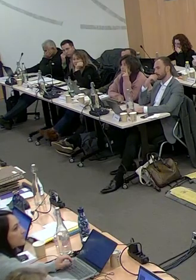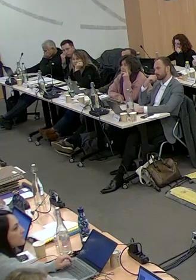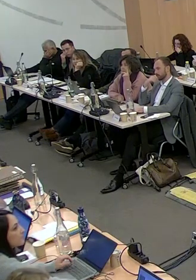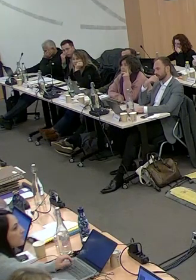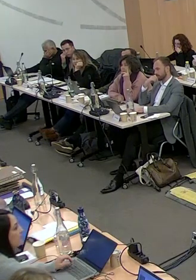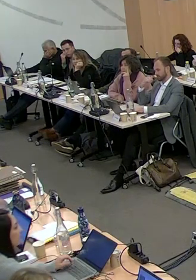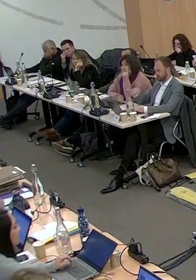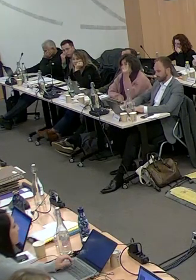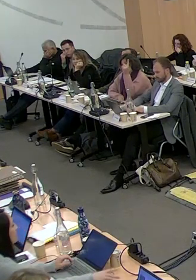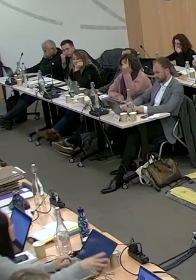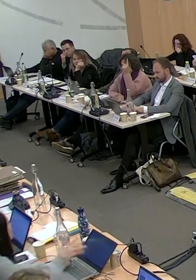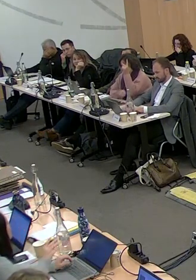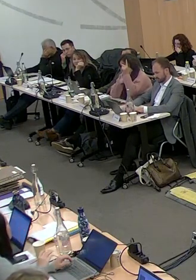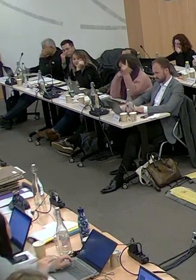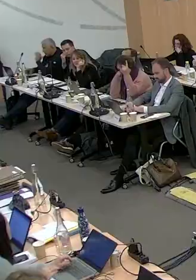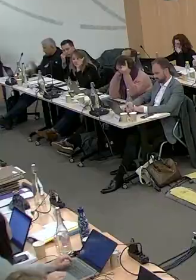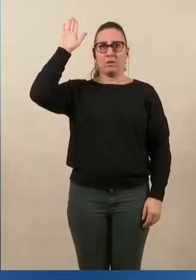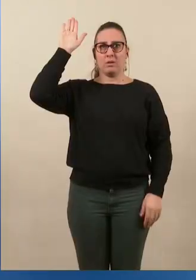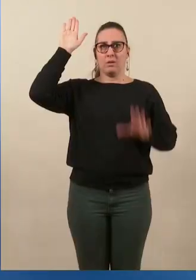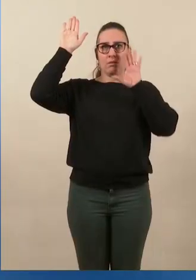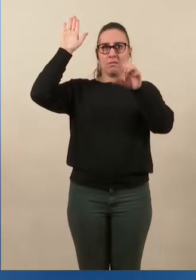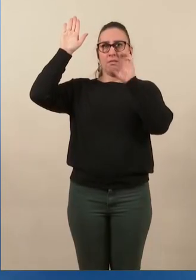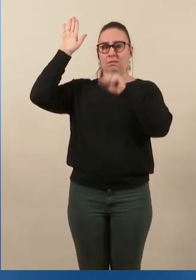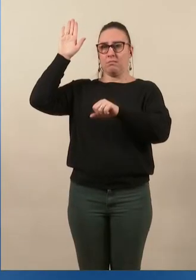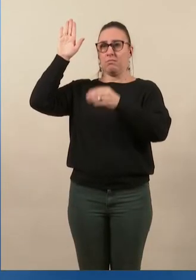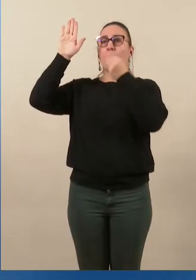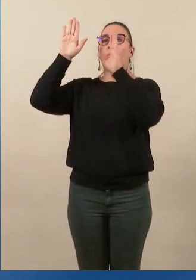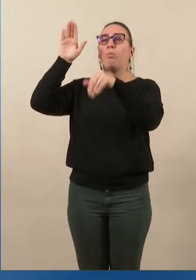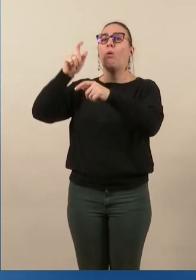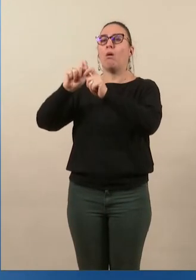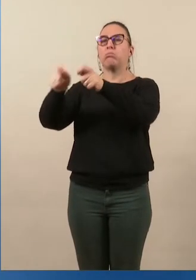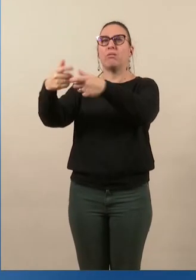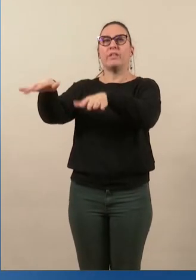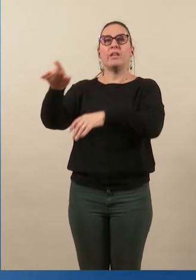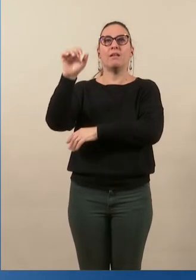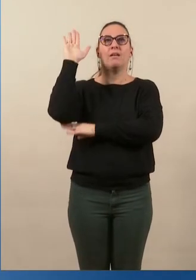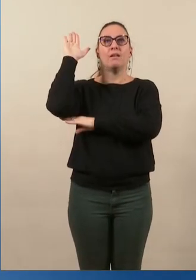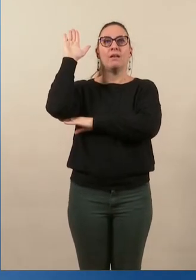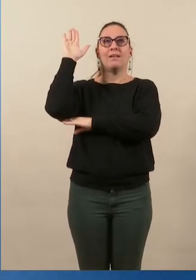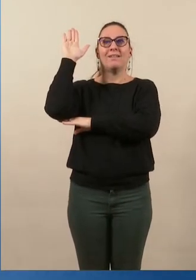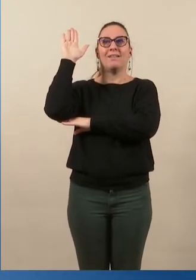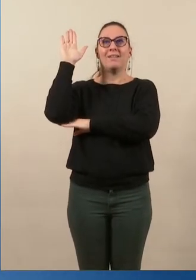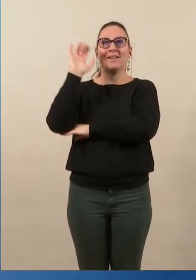si vous pouz garder les vos mains debout 2 minutes histoire vous c'est bon je vous ai donné la parole